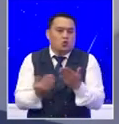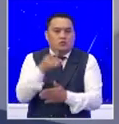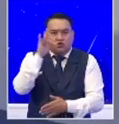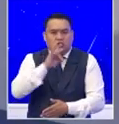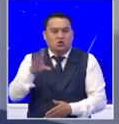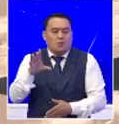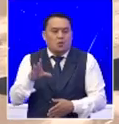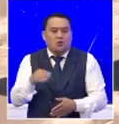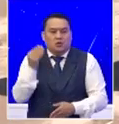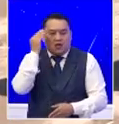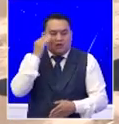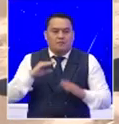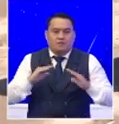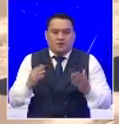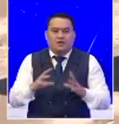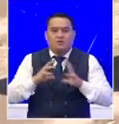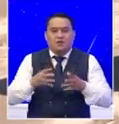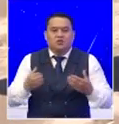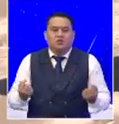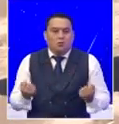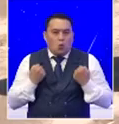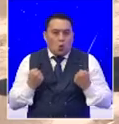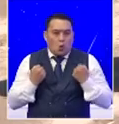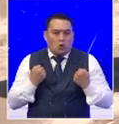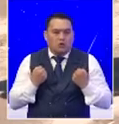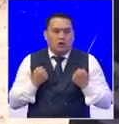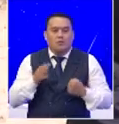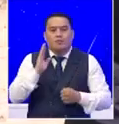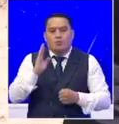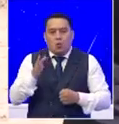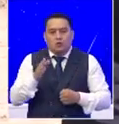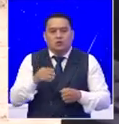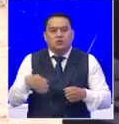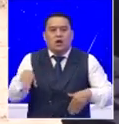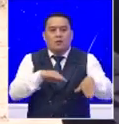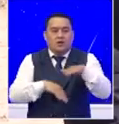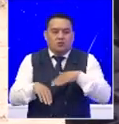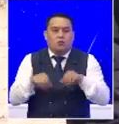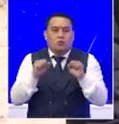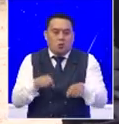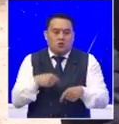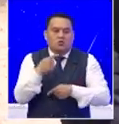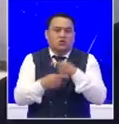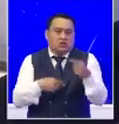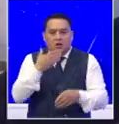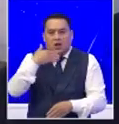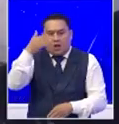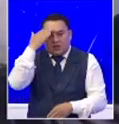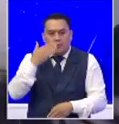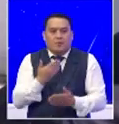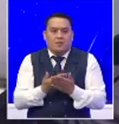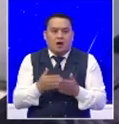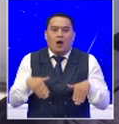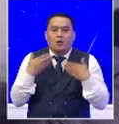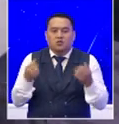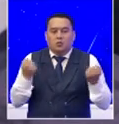открыть первоклассных талантов в мире спорта. Секции откроются на базе «Дюшор» номер 1. К слову, записать в них свое чадо можно будет уже этим летом, предварительно